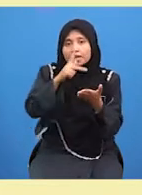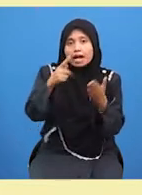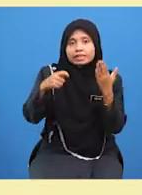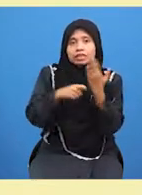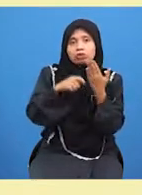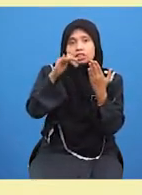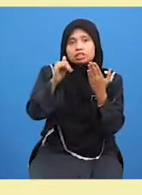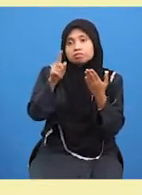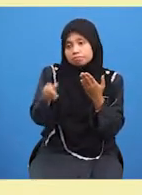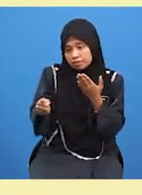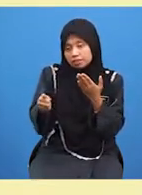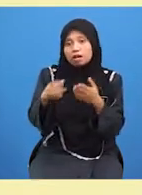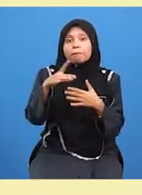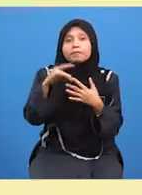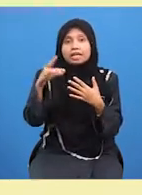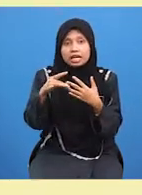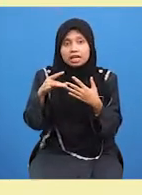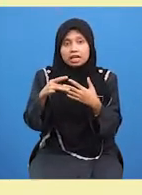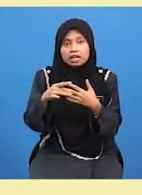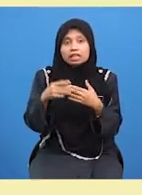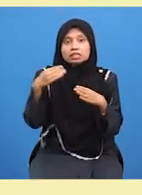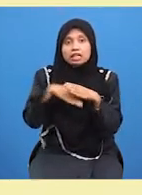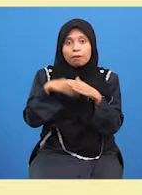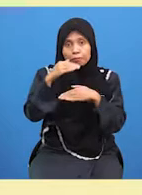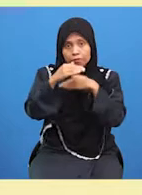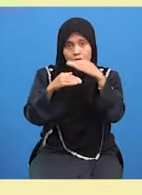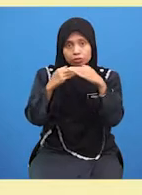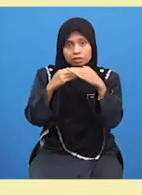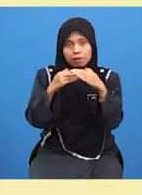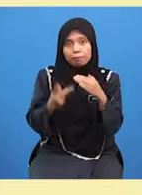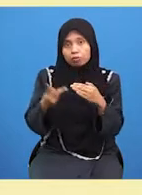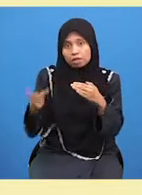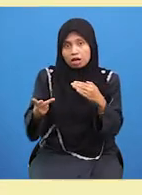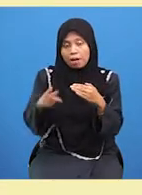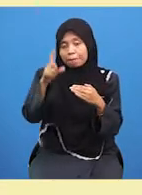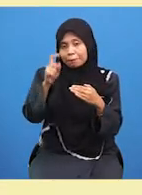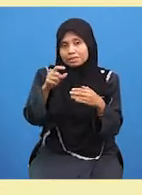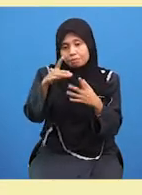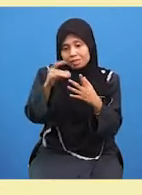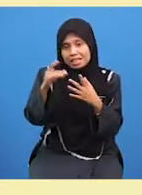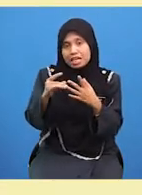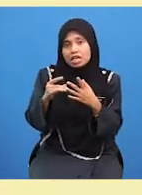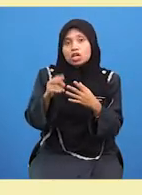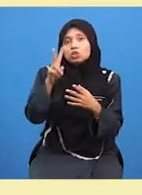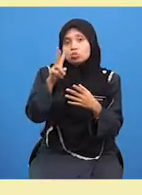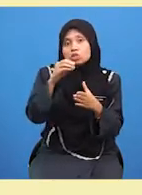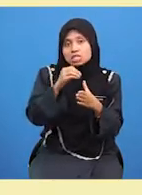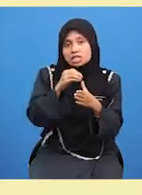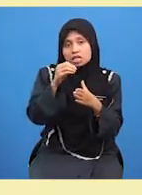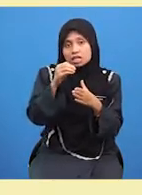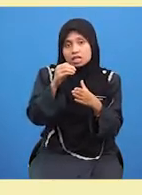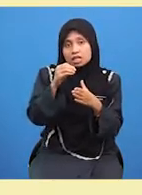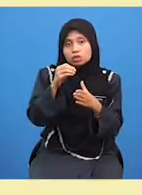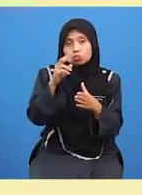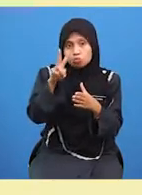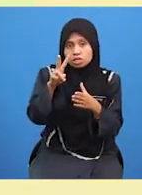apakah teknologi yang anda pilih? Di dalam topik pembangunan produk, anda wajib memilih sekurang-kurangnya dua